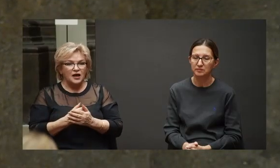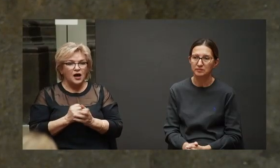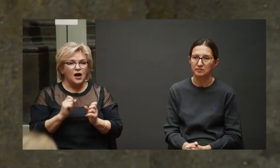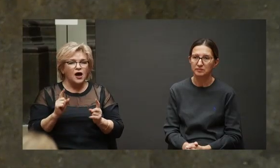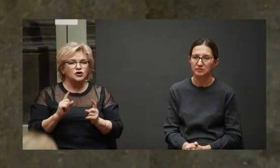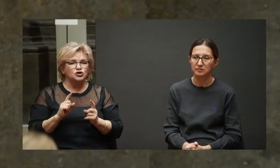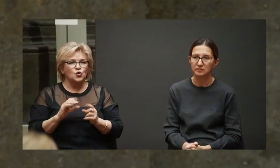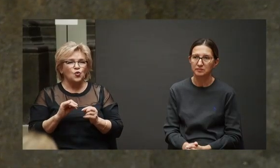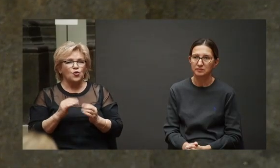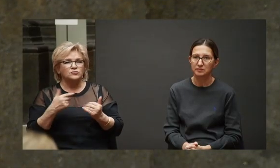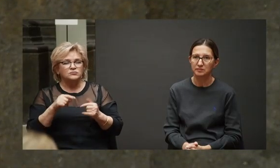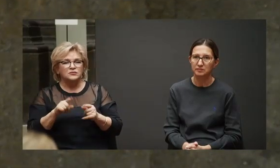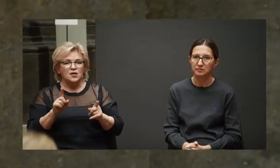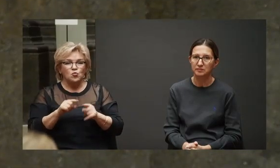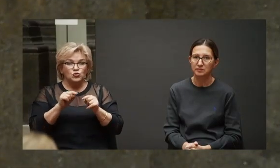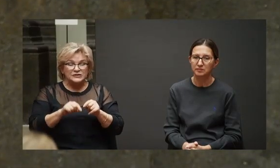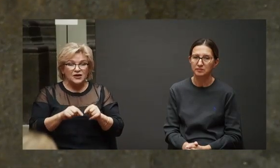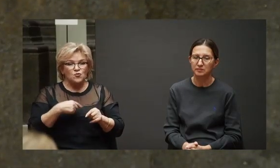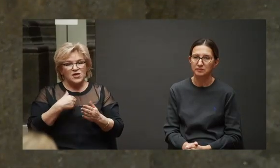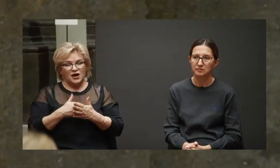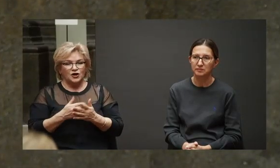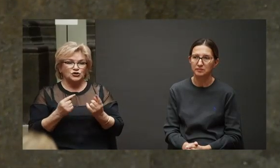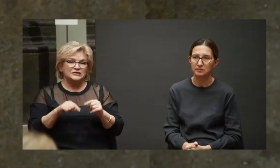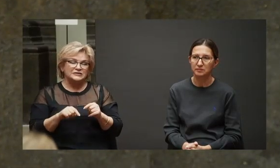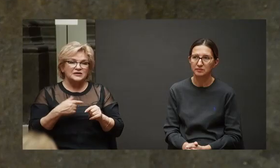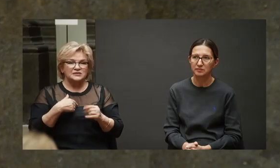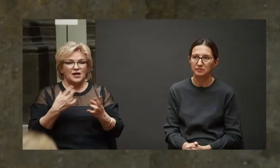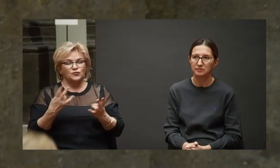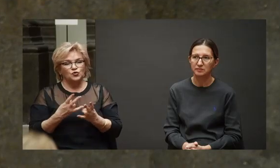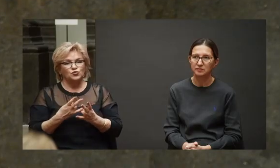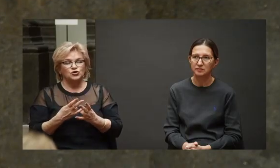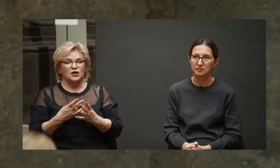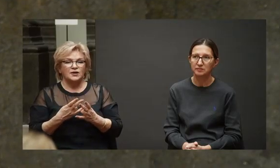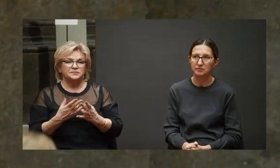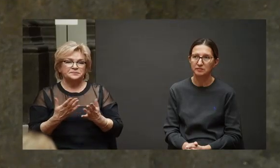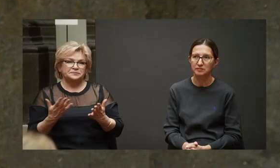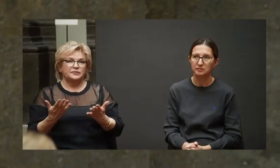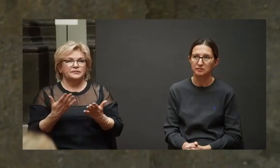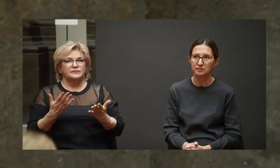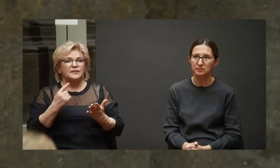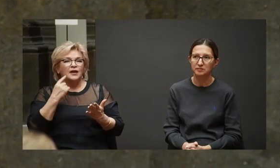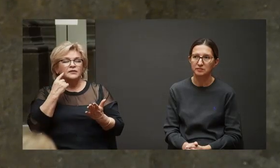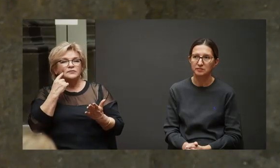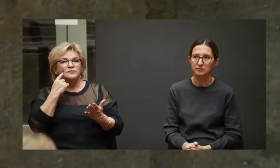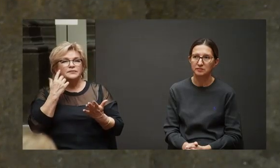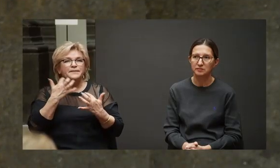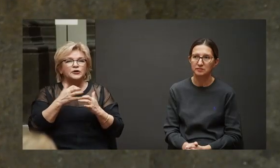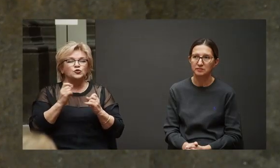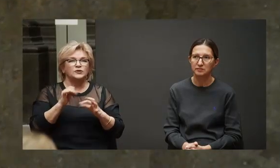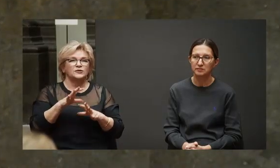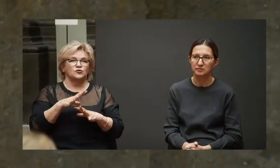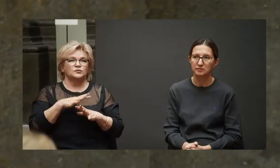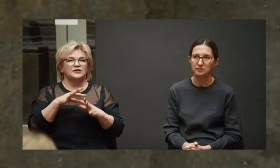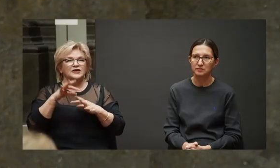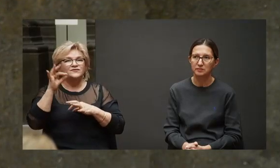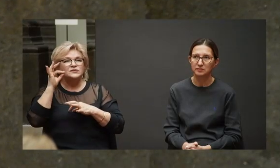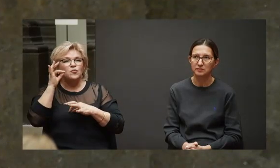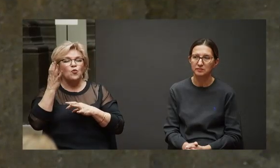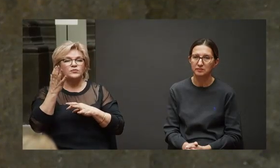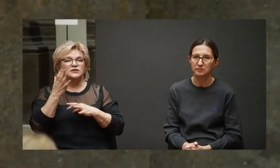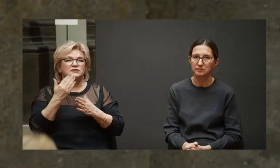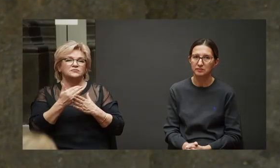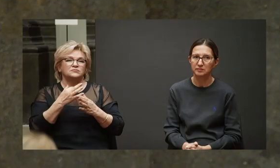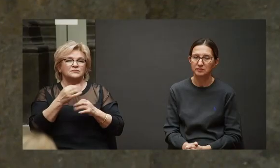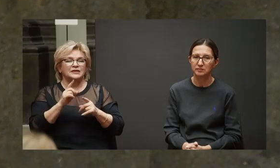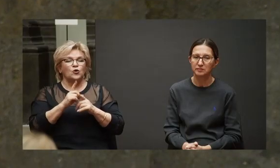что касается музея, то здесь, мне кажется, нам нужно как бы подумать, вспомнить,